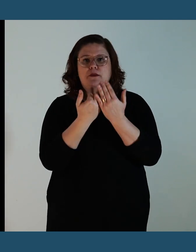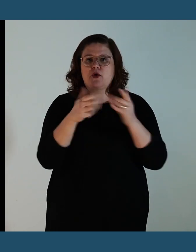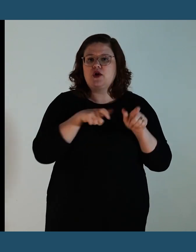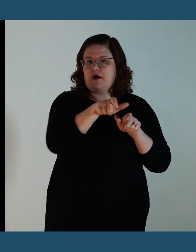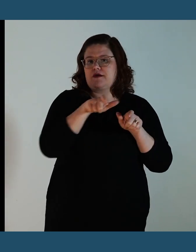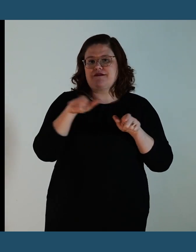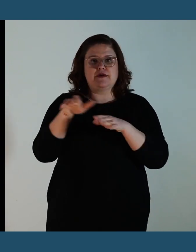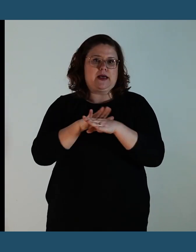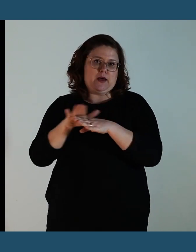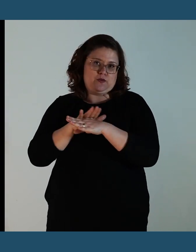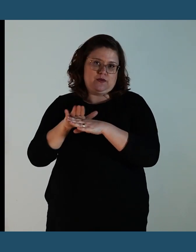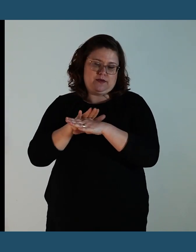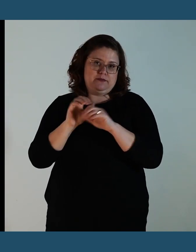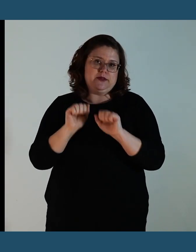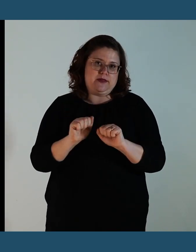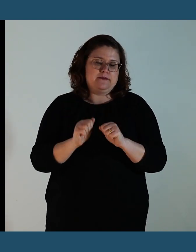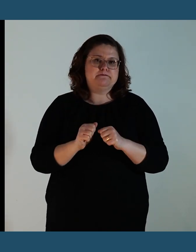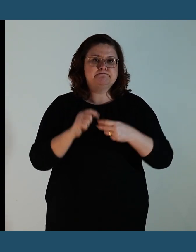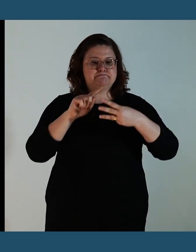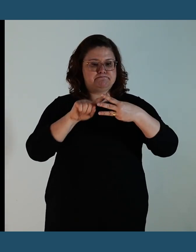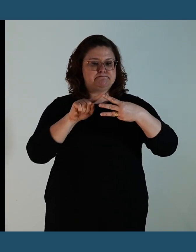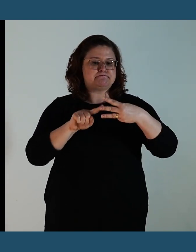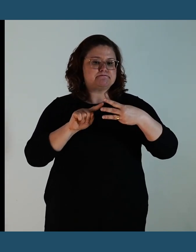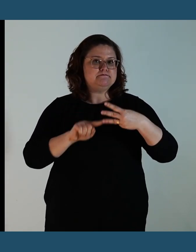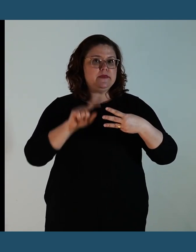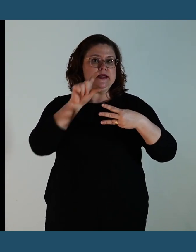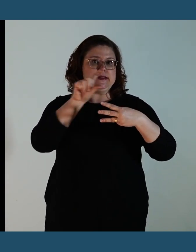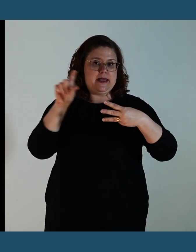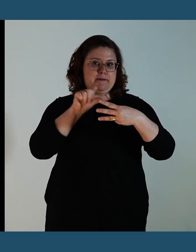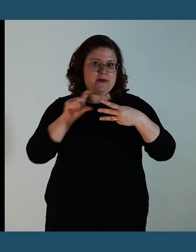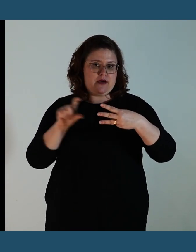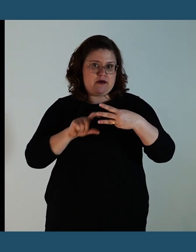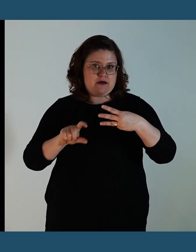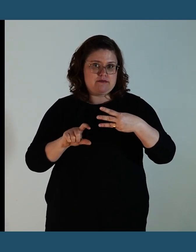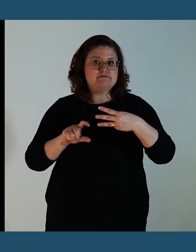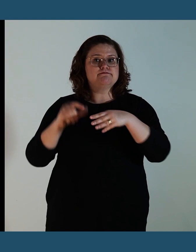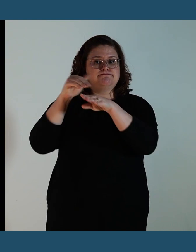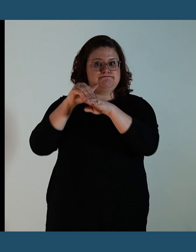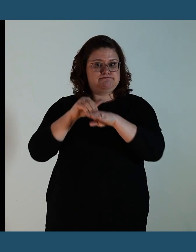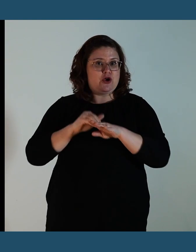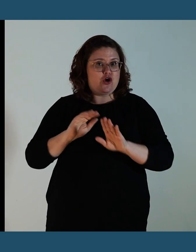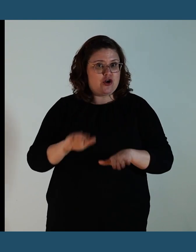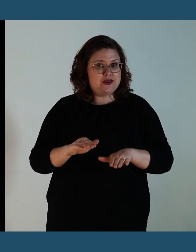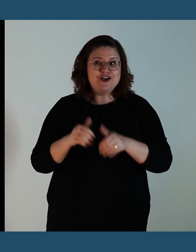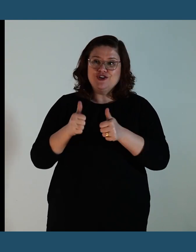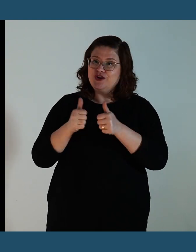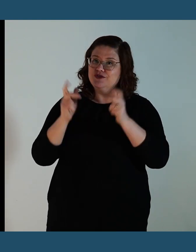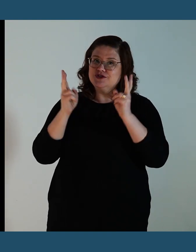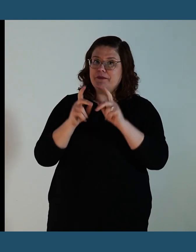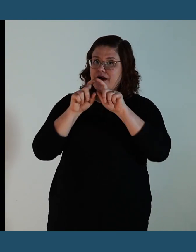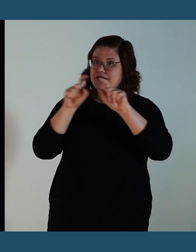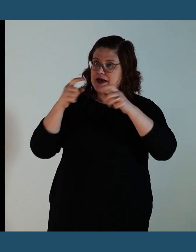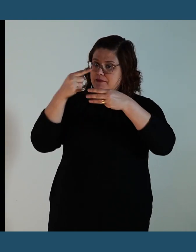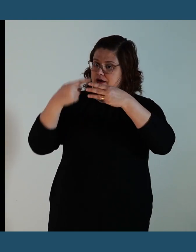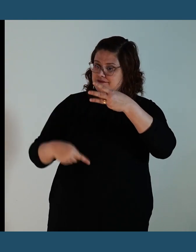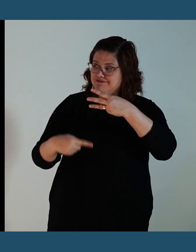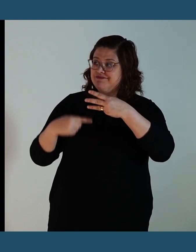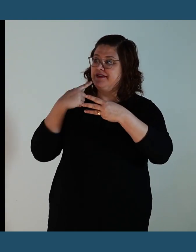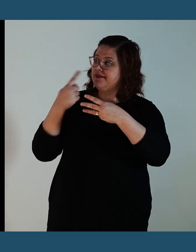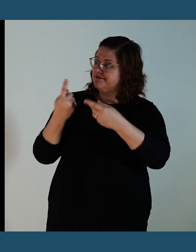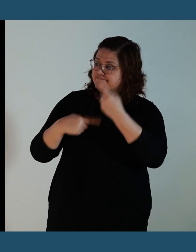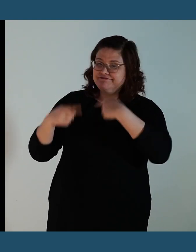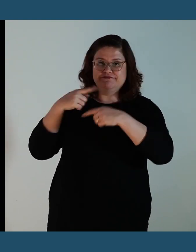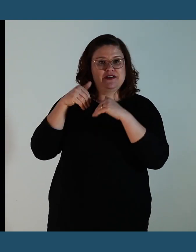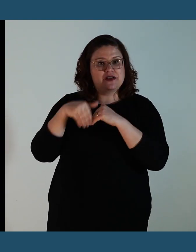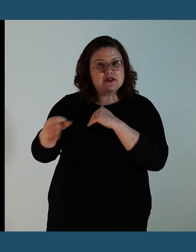monikanavaisuus. Muun muassa näistä teemoista toivomme tänään hyvää, rakentavaa ja mielenkiintoista keskustelua,